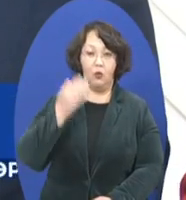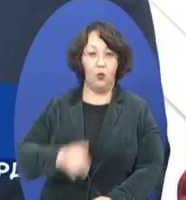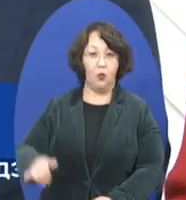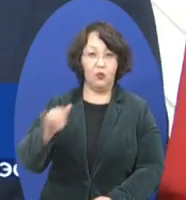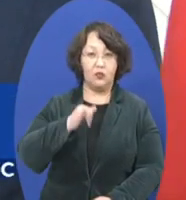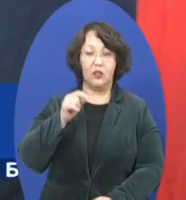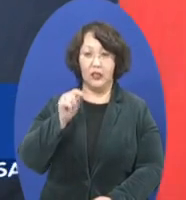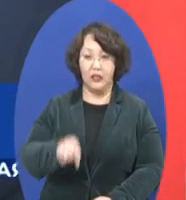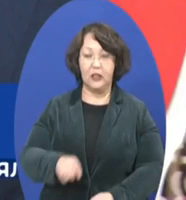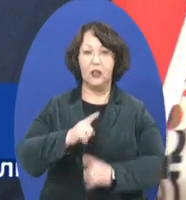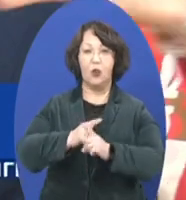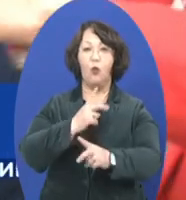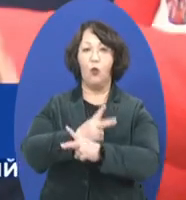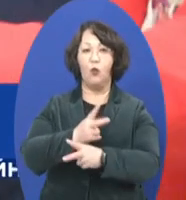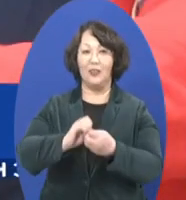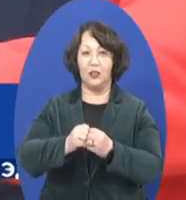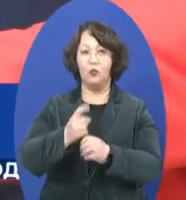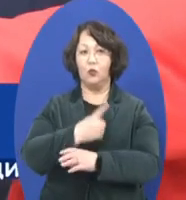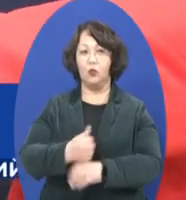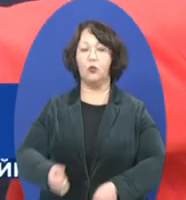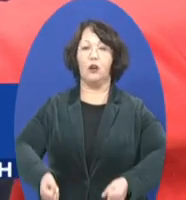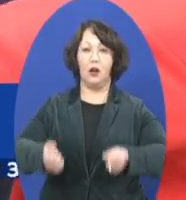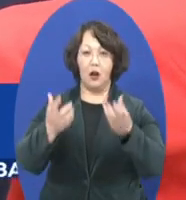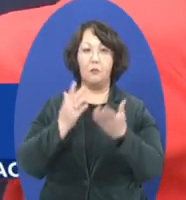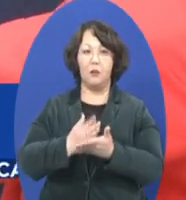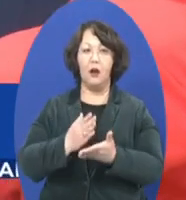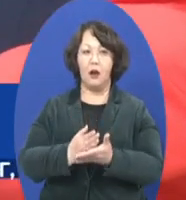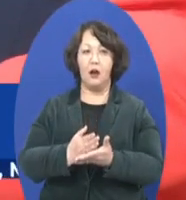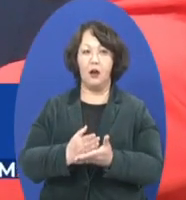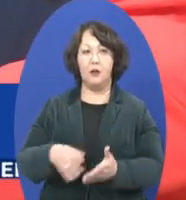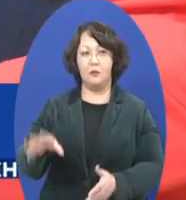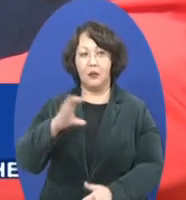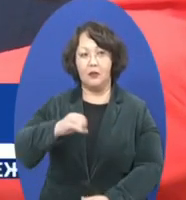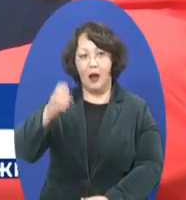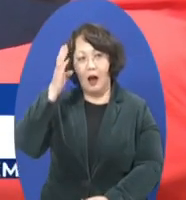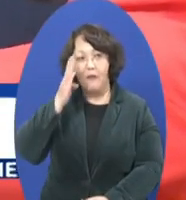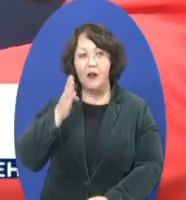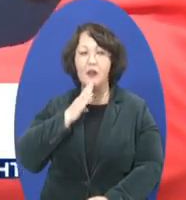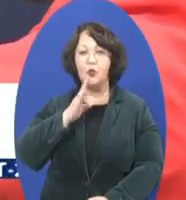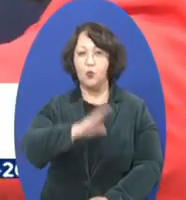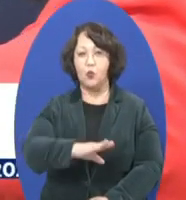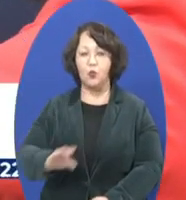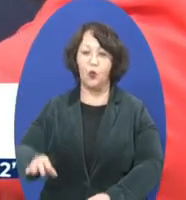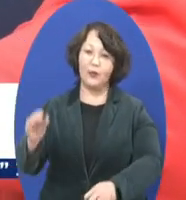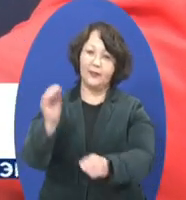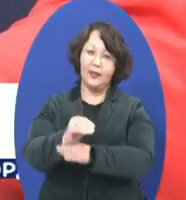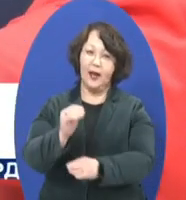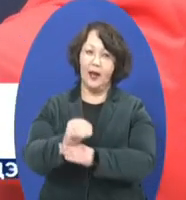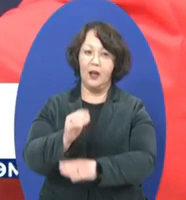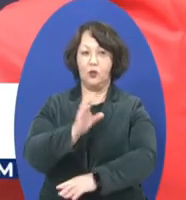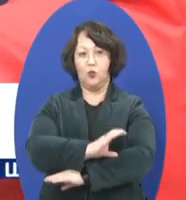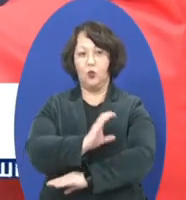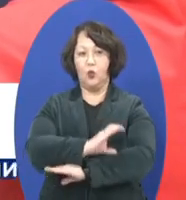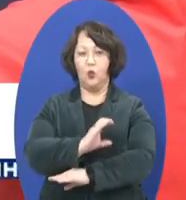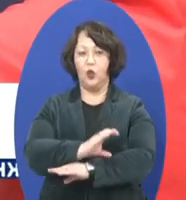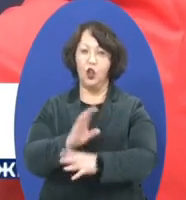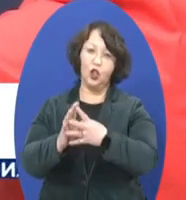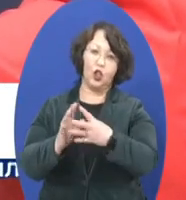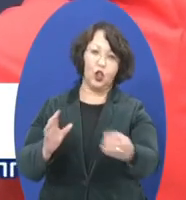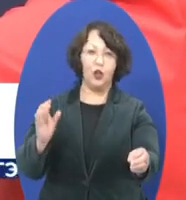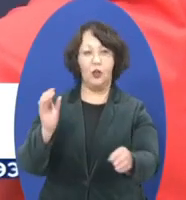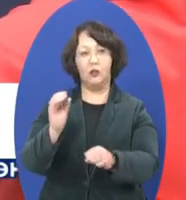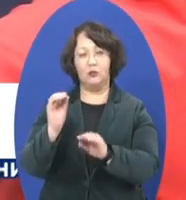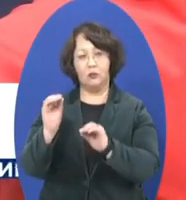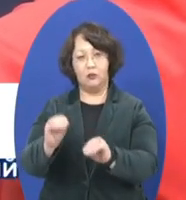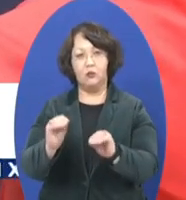энэ хуулийг хэрэгжүүлснээр үр дүнд хүрсэн. А тэрнээш бид нар эцэг ихэн хүүхдтэй зааж өгөх сургуулийн орчин нөлөөллийн ажлууд